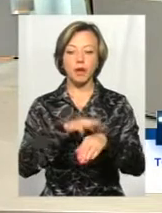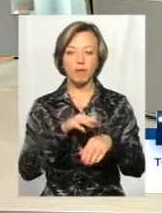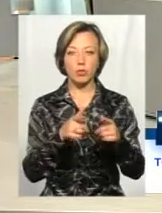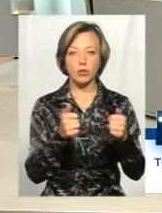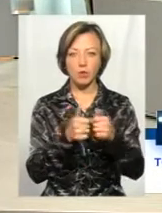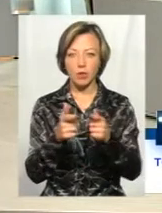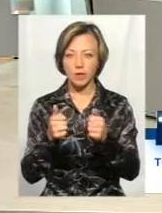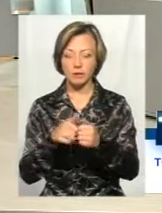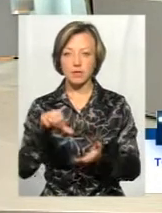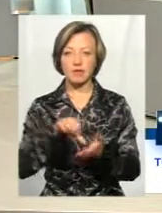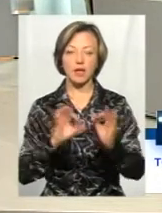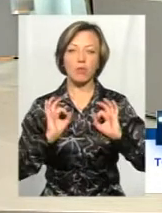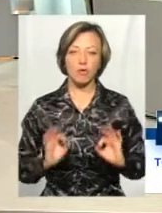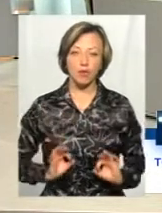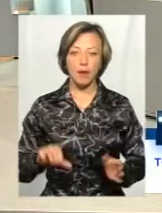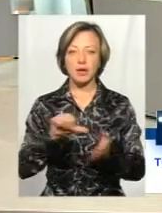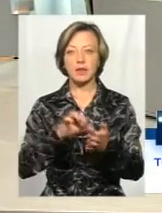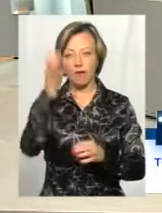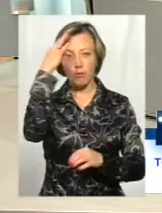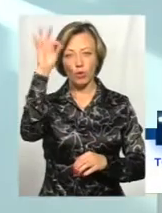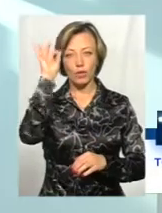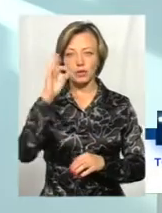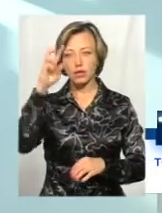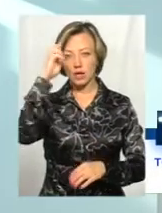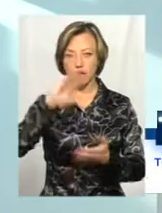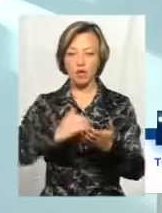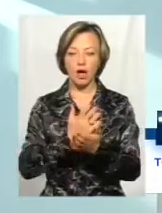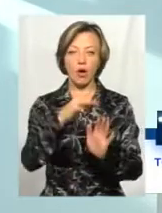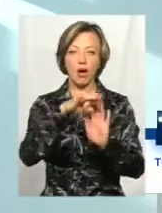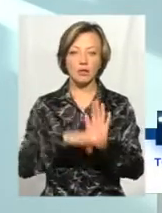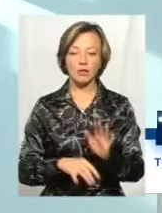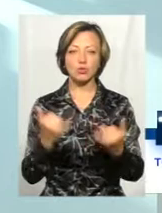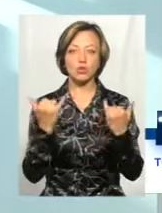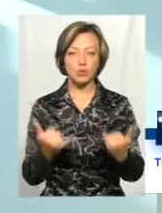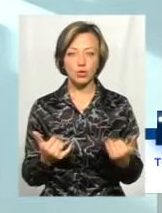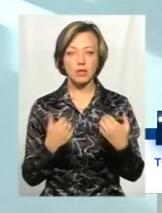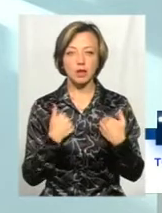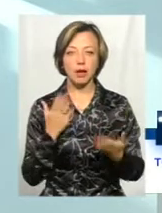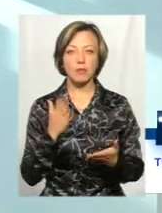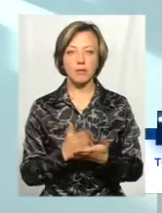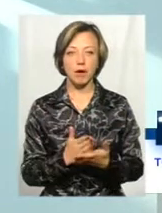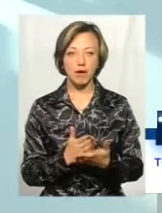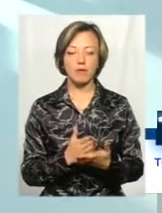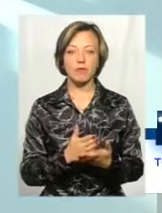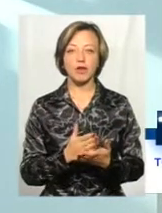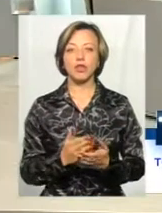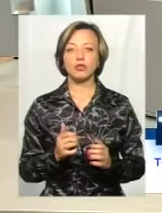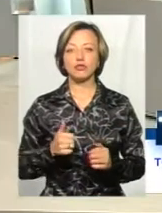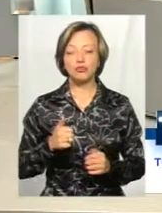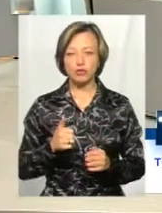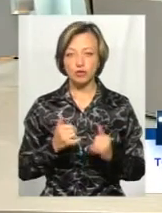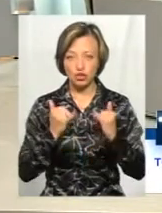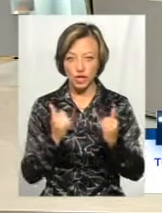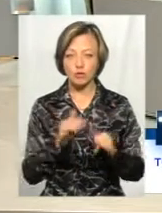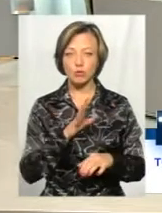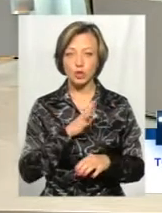органів і представника прокуратури, і представника поліції, Держгеокадастру. І, зокрема, сьогодні я мав честь бути присутнім на цій нараді